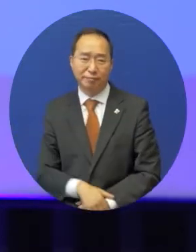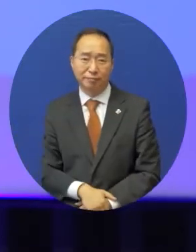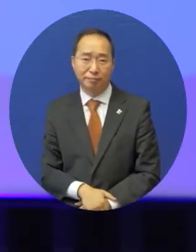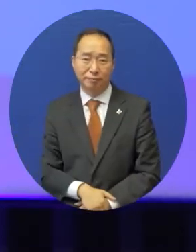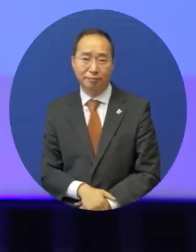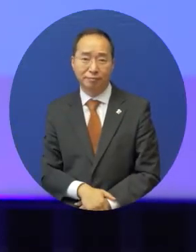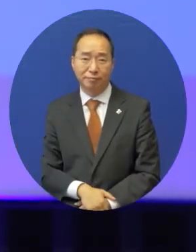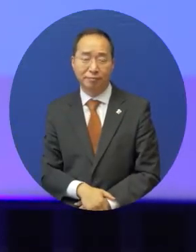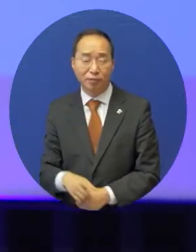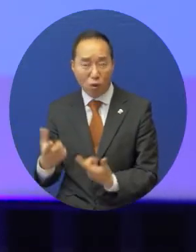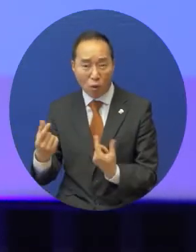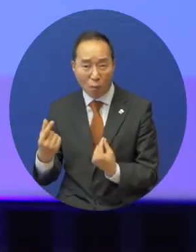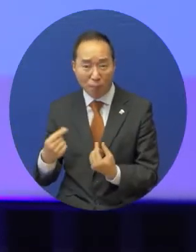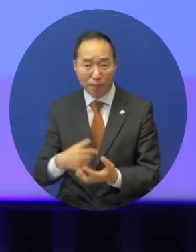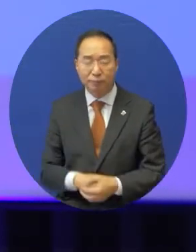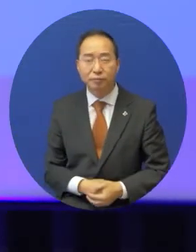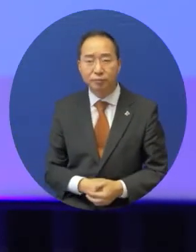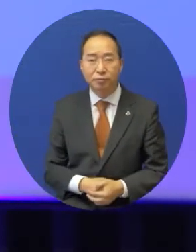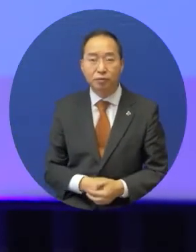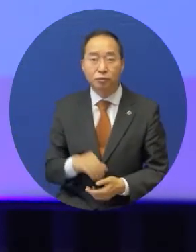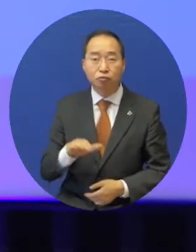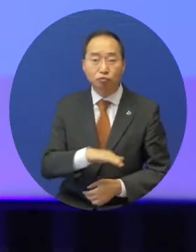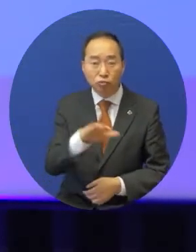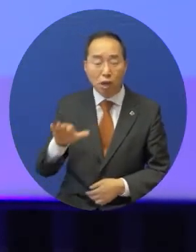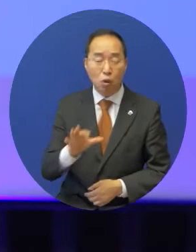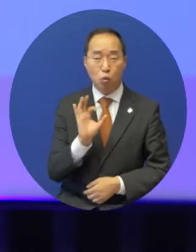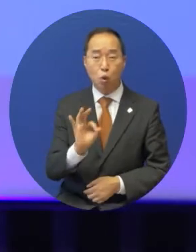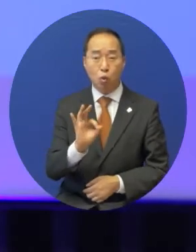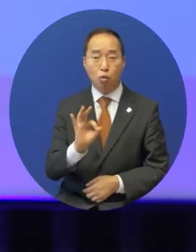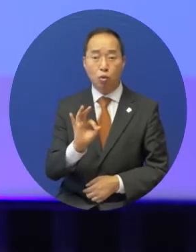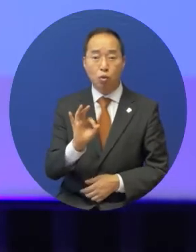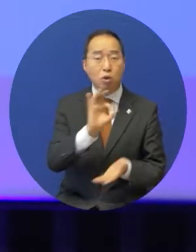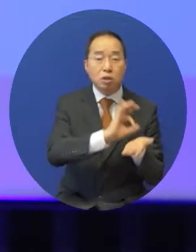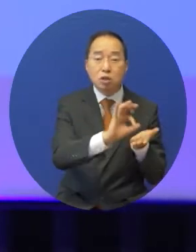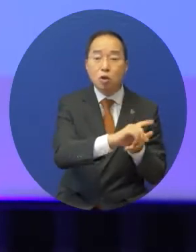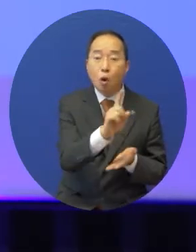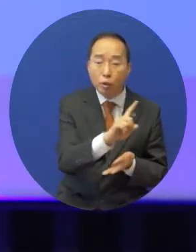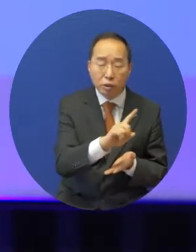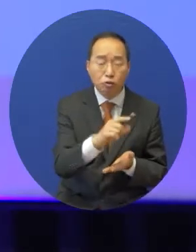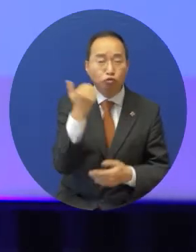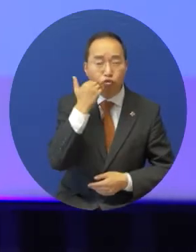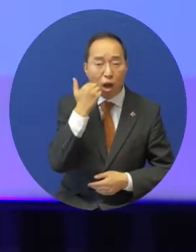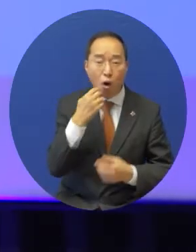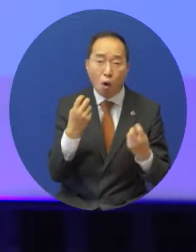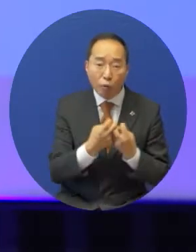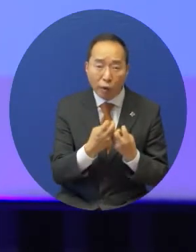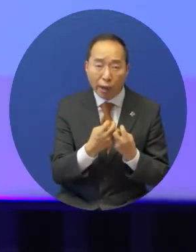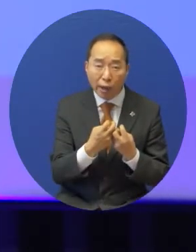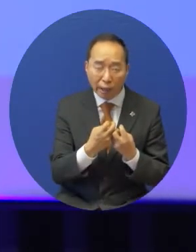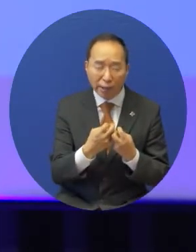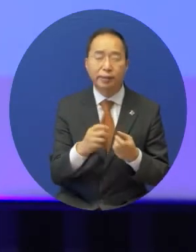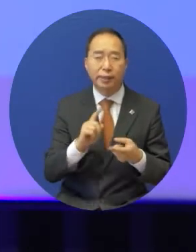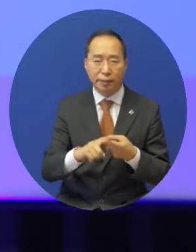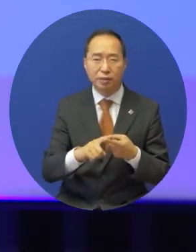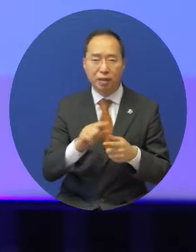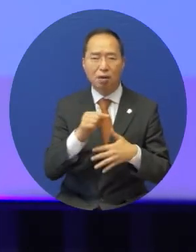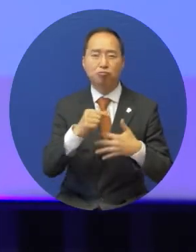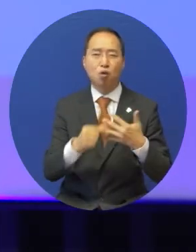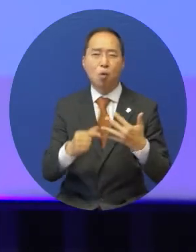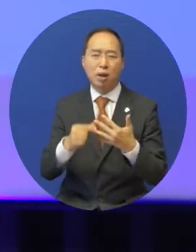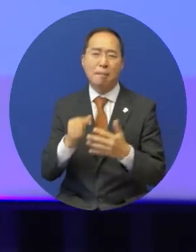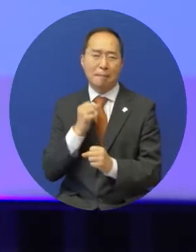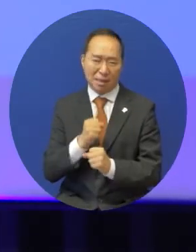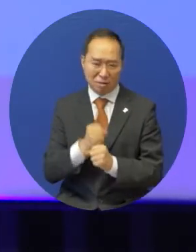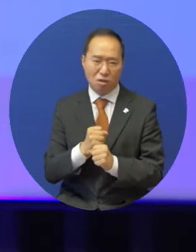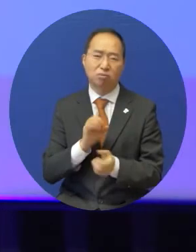우리가 게임을 할 수 있는 거죠. 그런 것처럼 우리가 돈을 어디에 쓰고 누가 어떻게 하는지 이런 것들